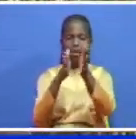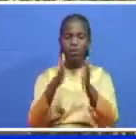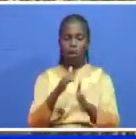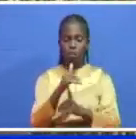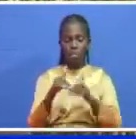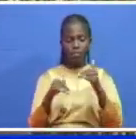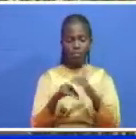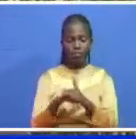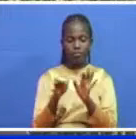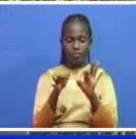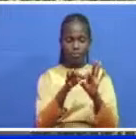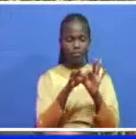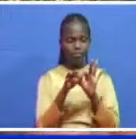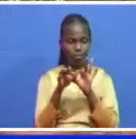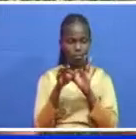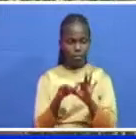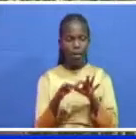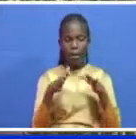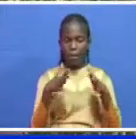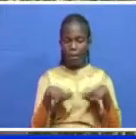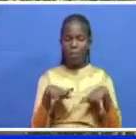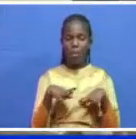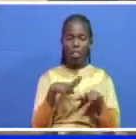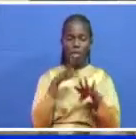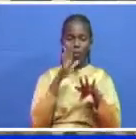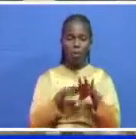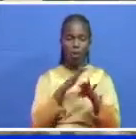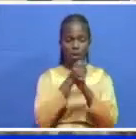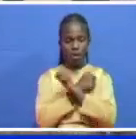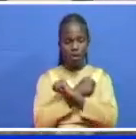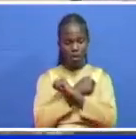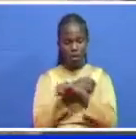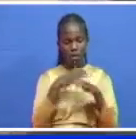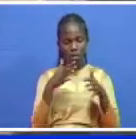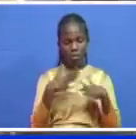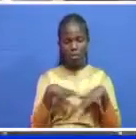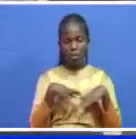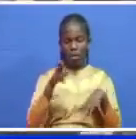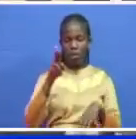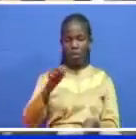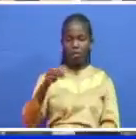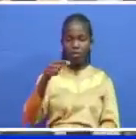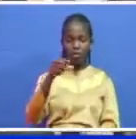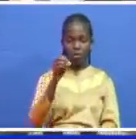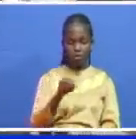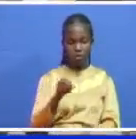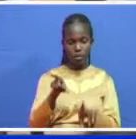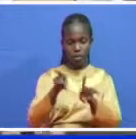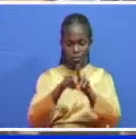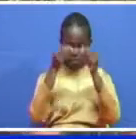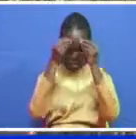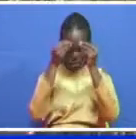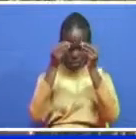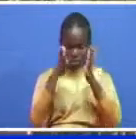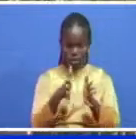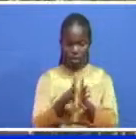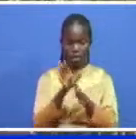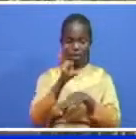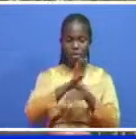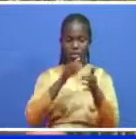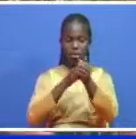yonde tukwatiani ando ma wendo musio ando ma na ngabendo organization even teachers and the church